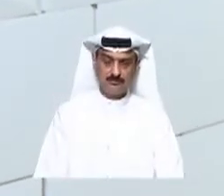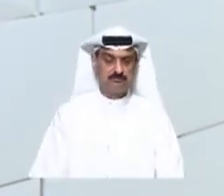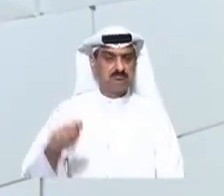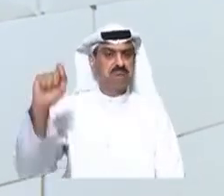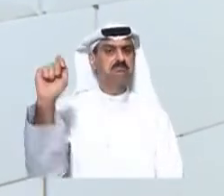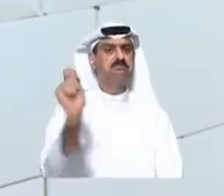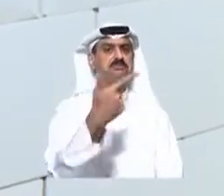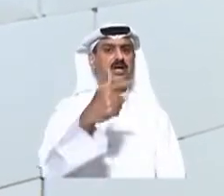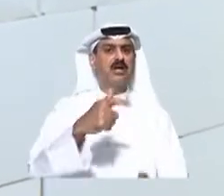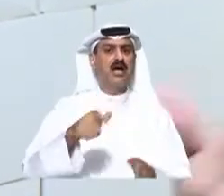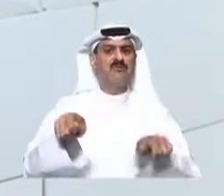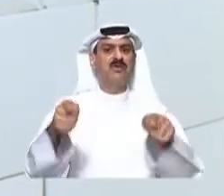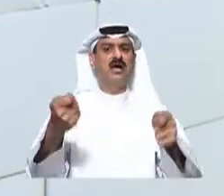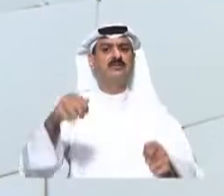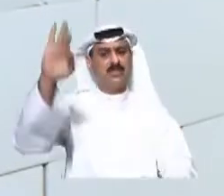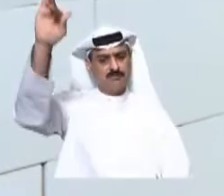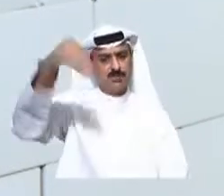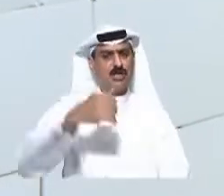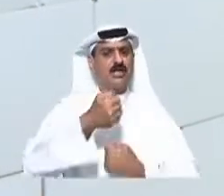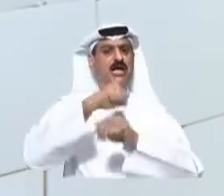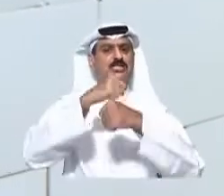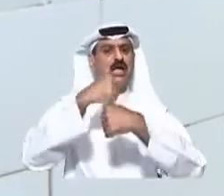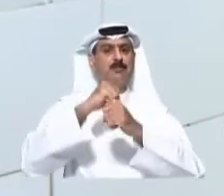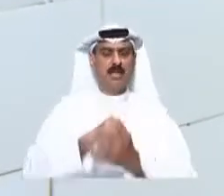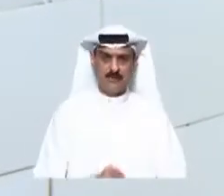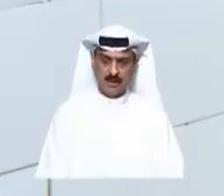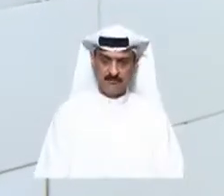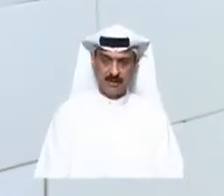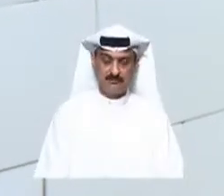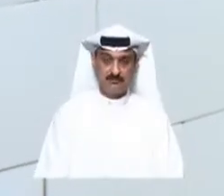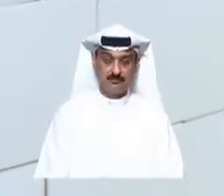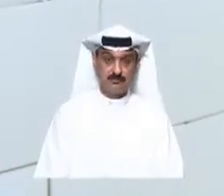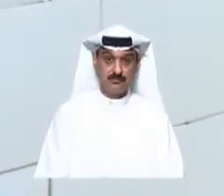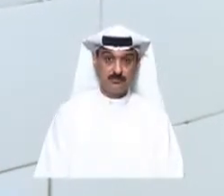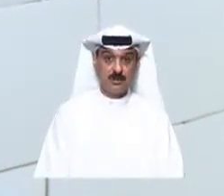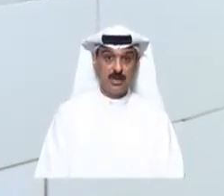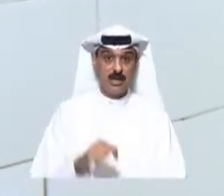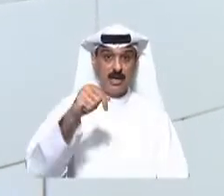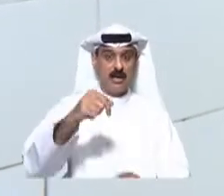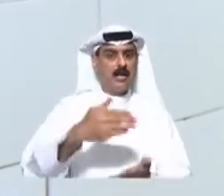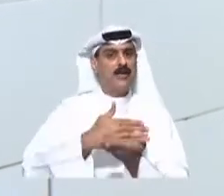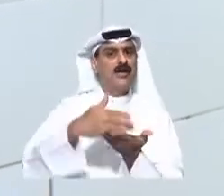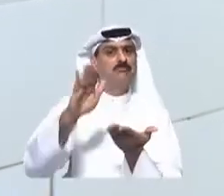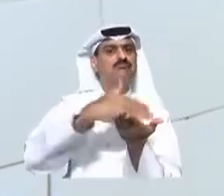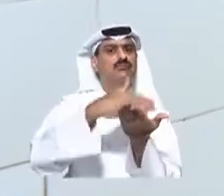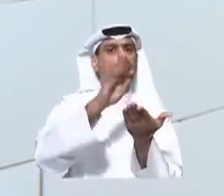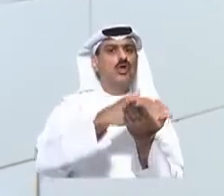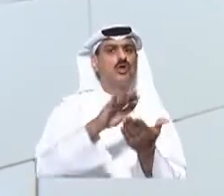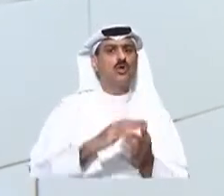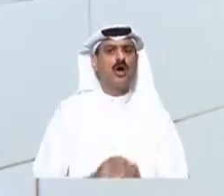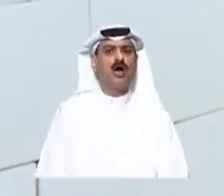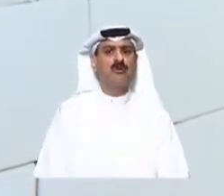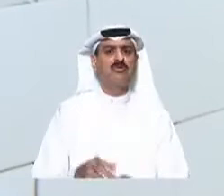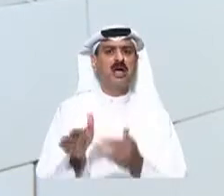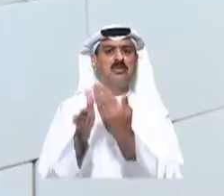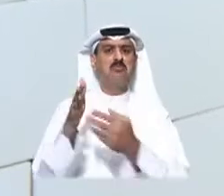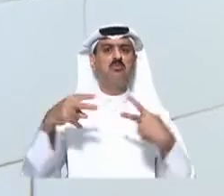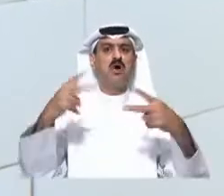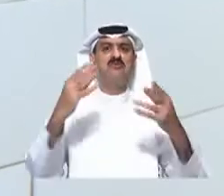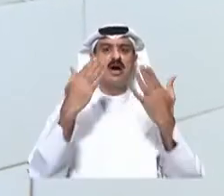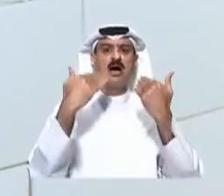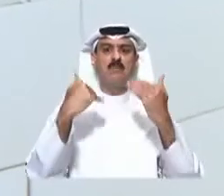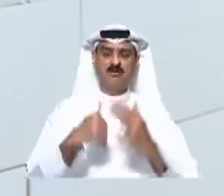ونعطي يراجعنا في البلديه وعلى اساس انه يخلي المكان، لانه غير مسموح له انه